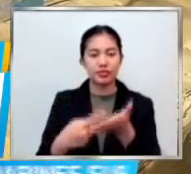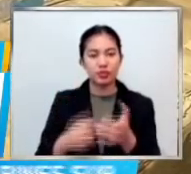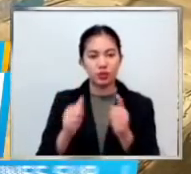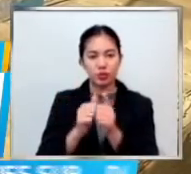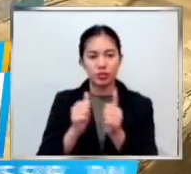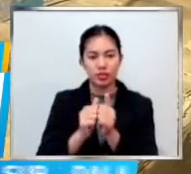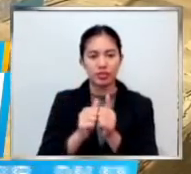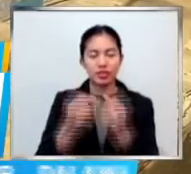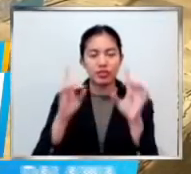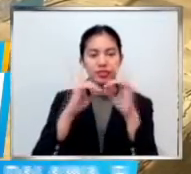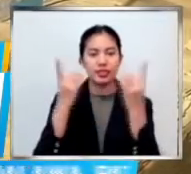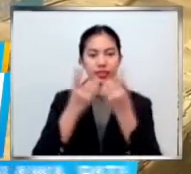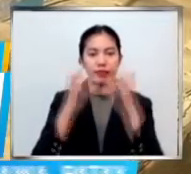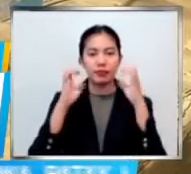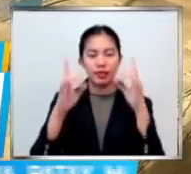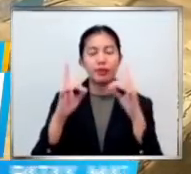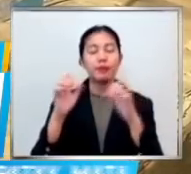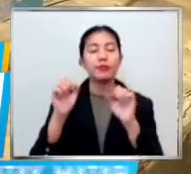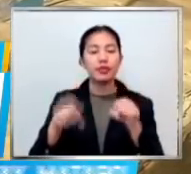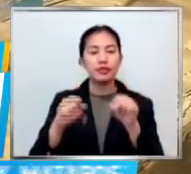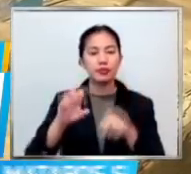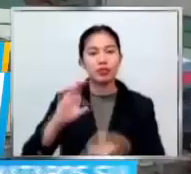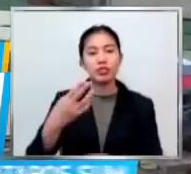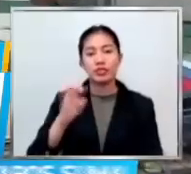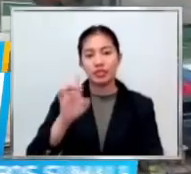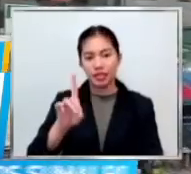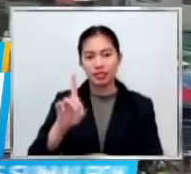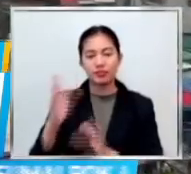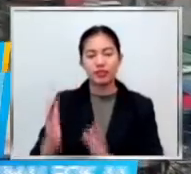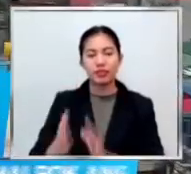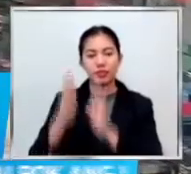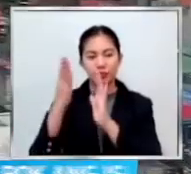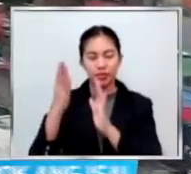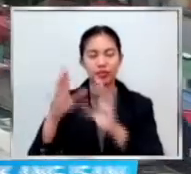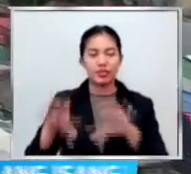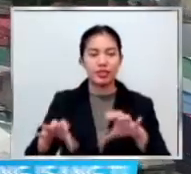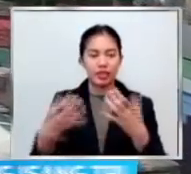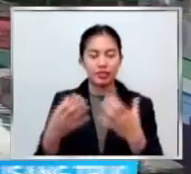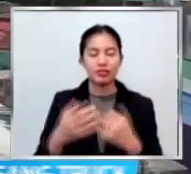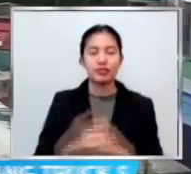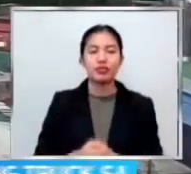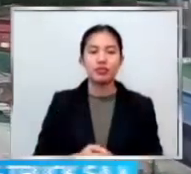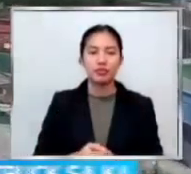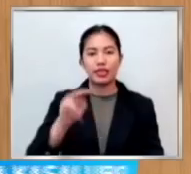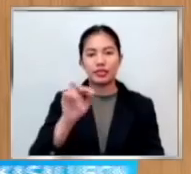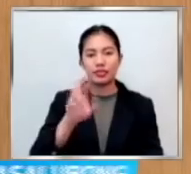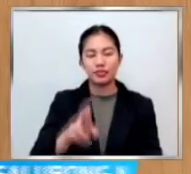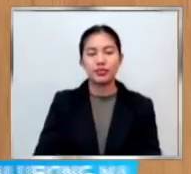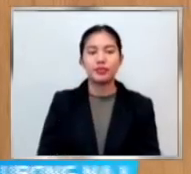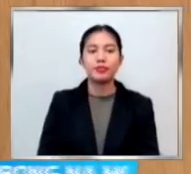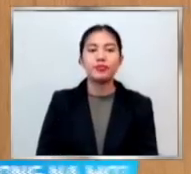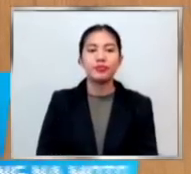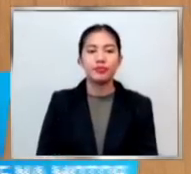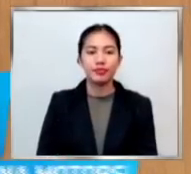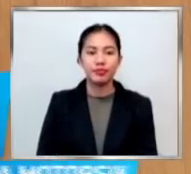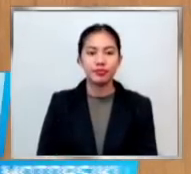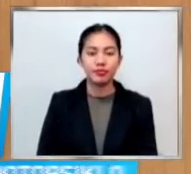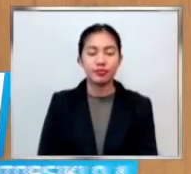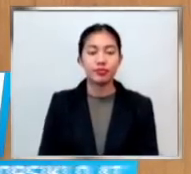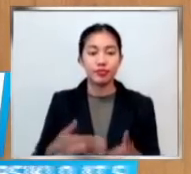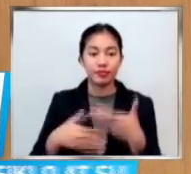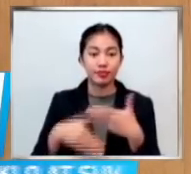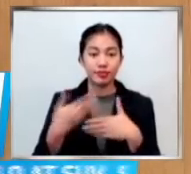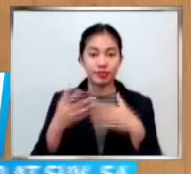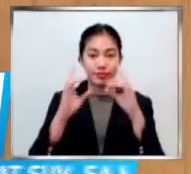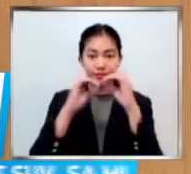posibilidad ng face-to-face classes sa Metro Manila. Connie? Maraming salamat, Mackie Pulido. Samantala, ang Department of